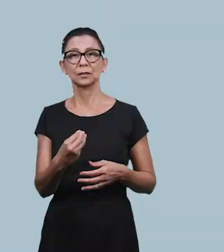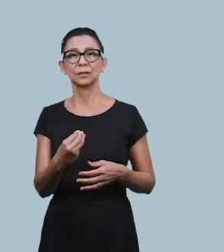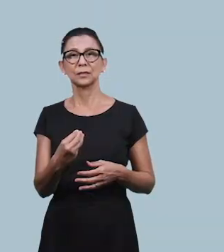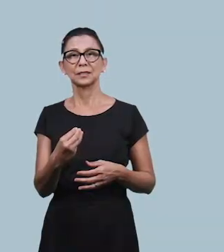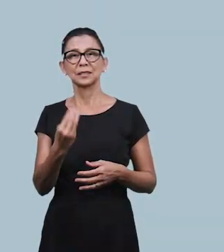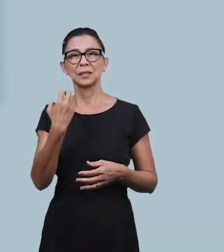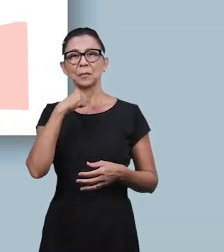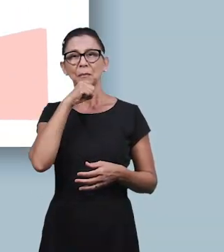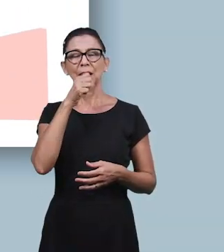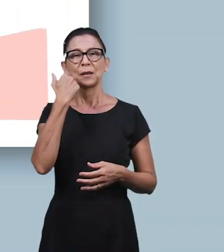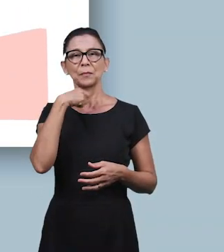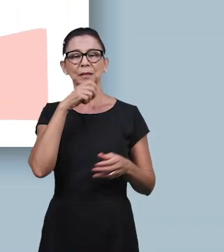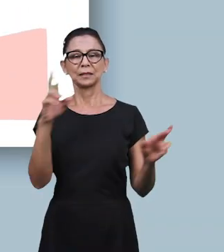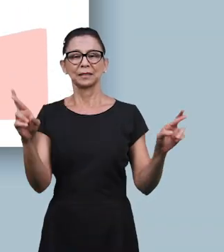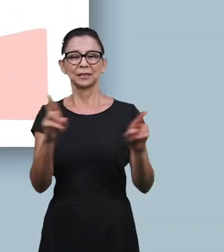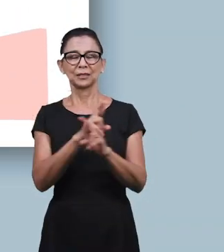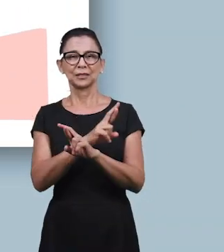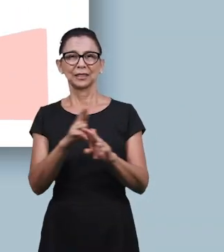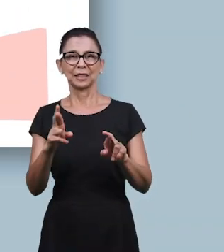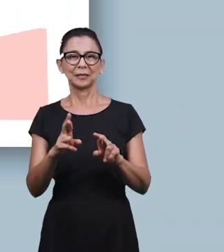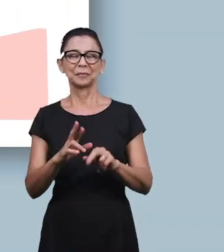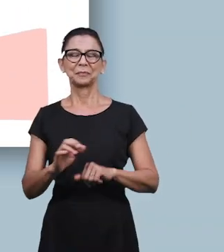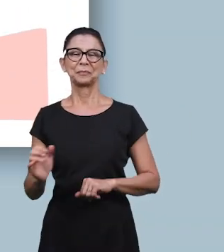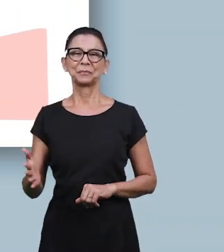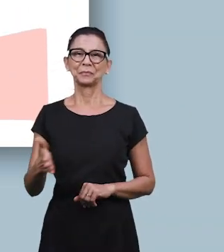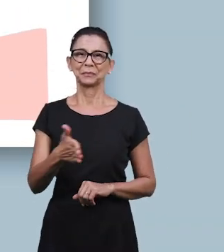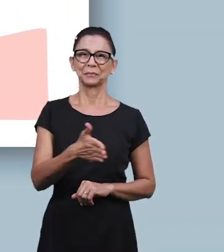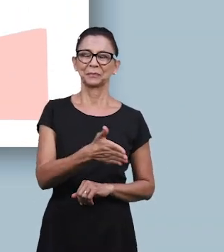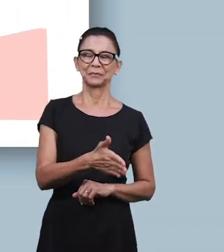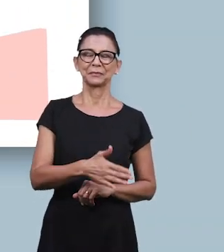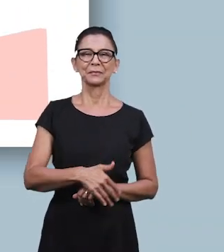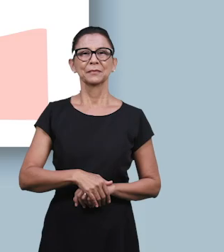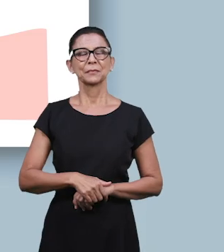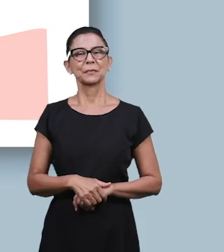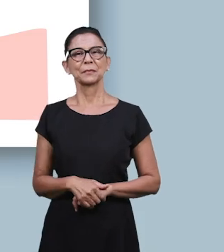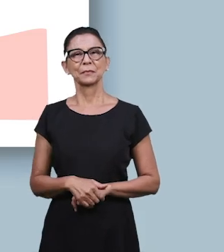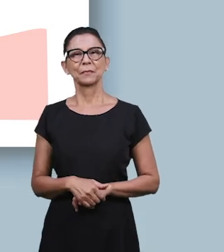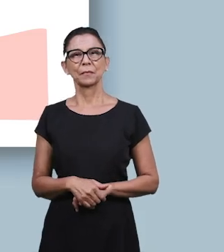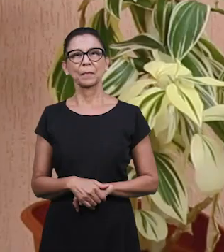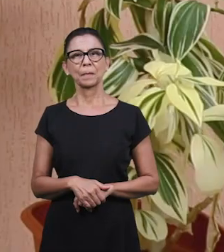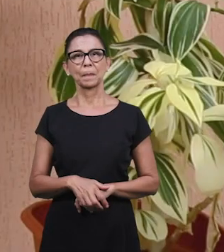que leurs enfants puissent profiter de ce moment de l'éducation.